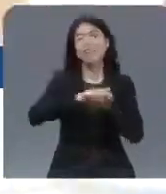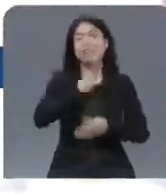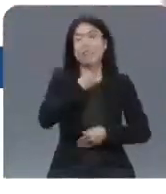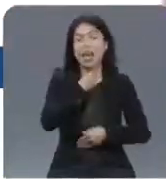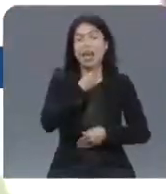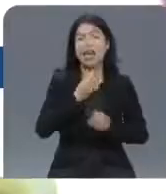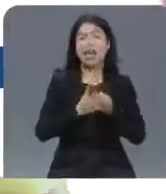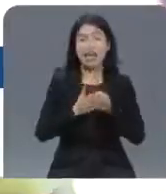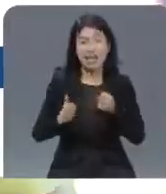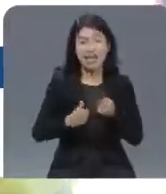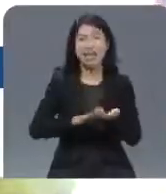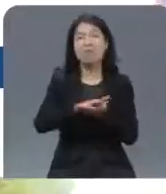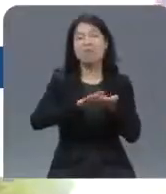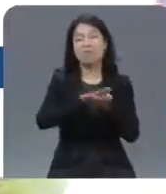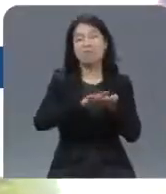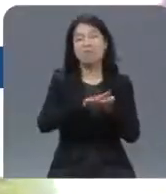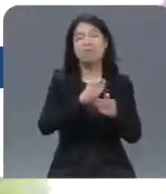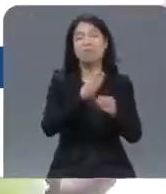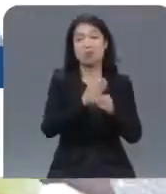아아아